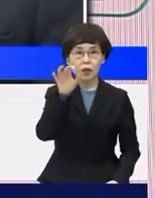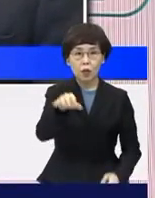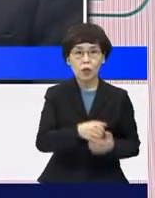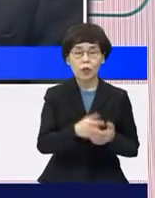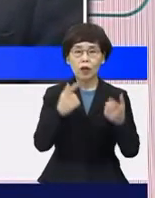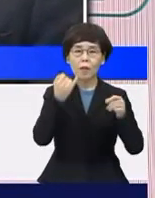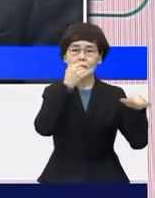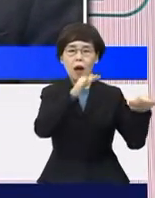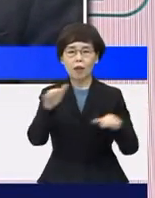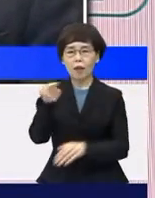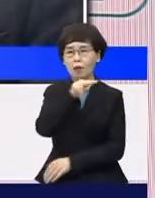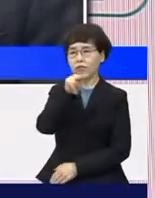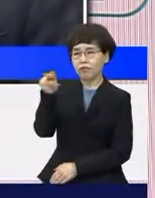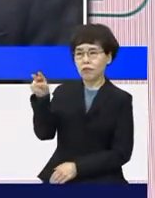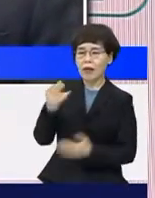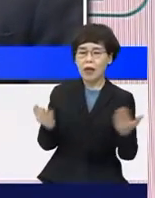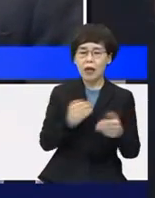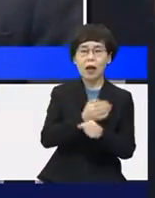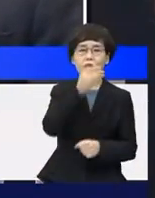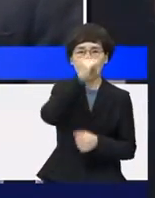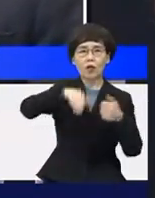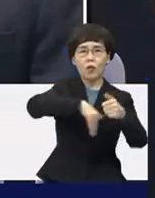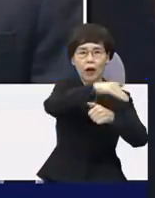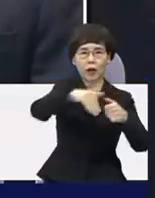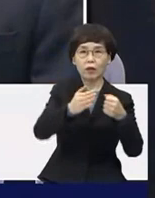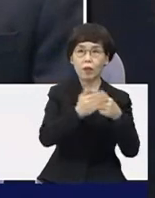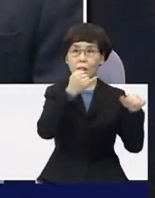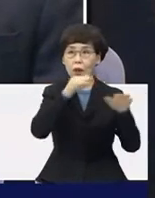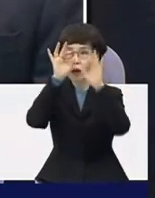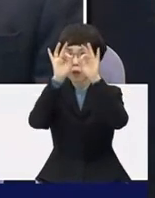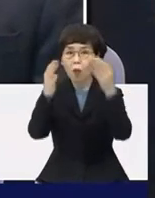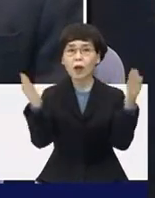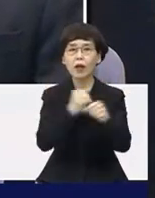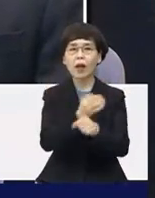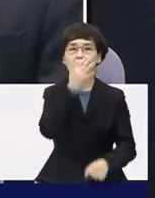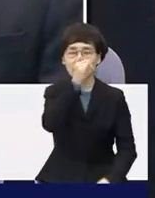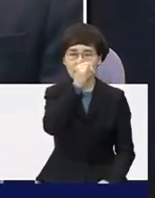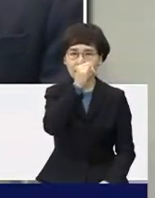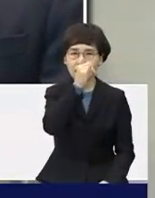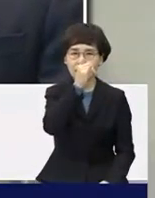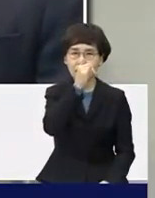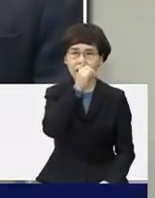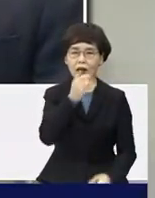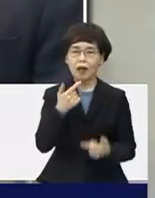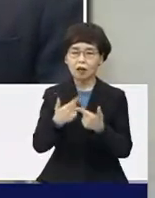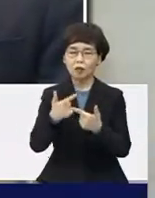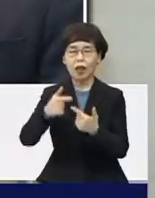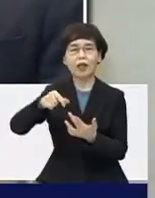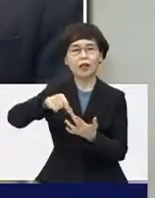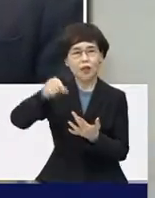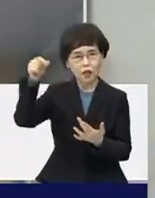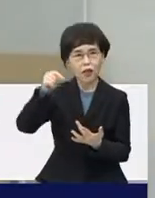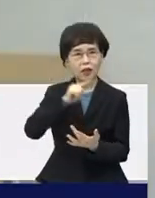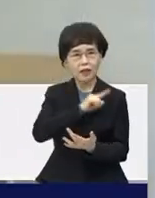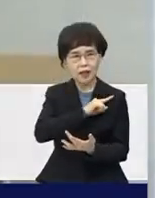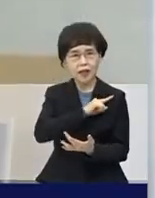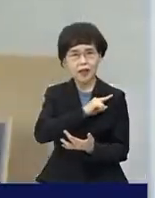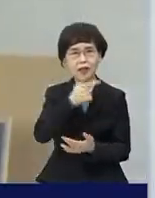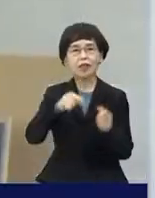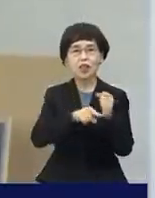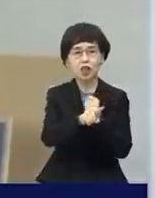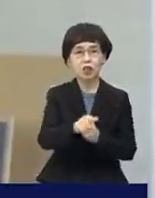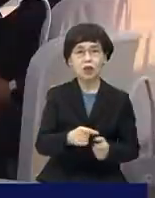이런 바다를 보면서 근무할 수 있는 환경이거든요. 이렇게 바다를 보면서 근무할 수 있다는 점이 부산을 선택하게 된 가장 큰 동기가 아니었나